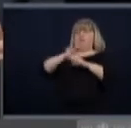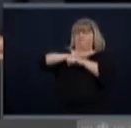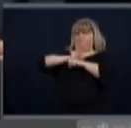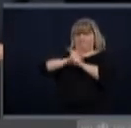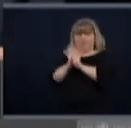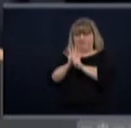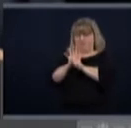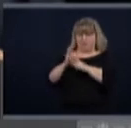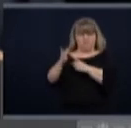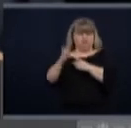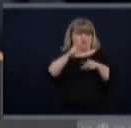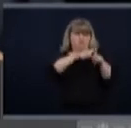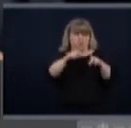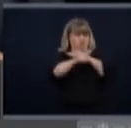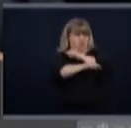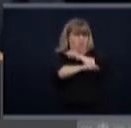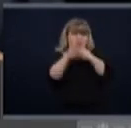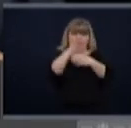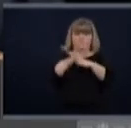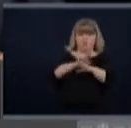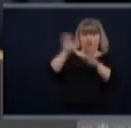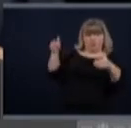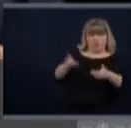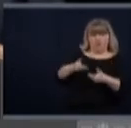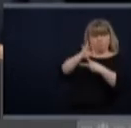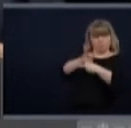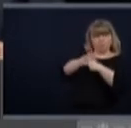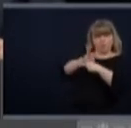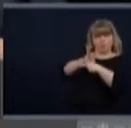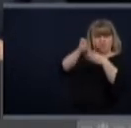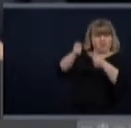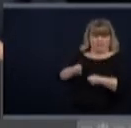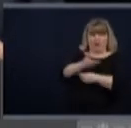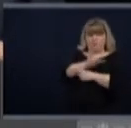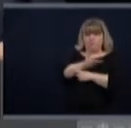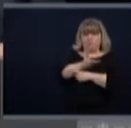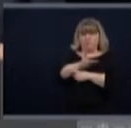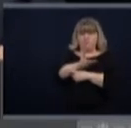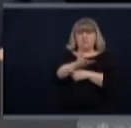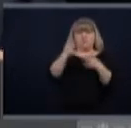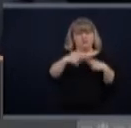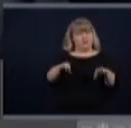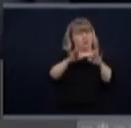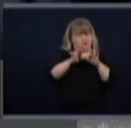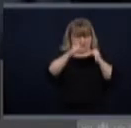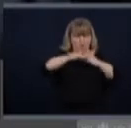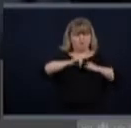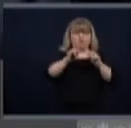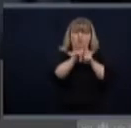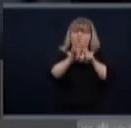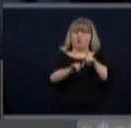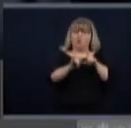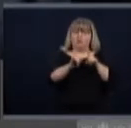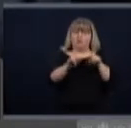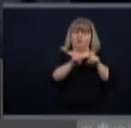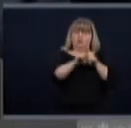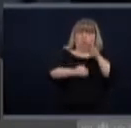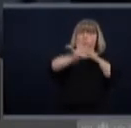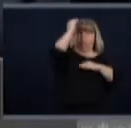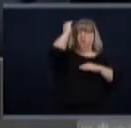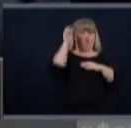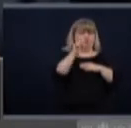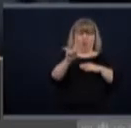est disponible pour s'en occuper. Et c'est important que ça reste comme ça. Donc, c'est important que